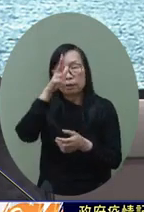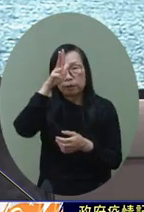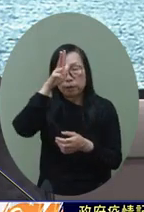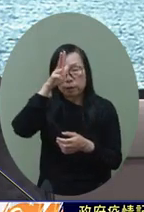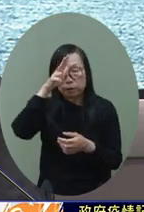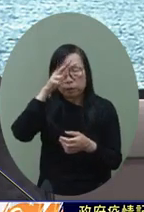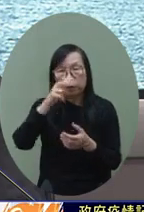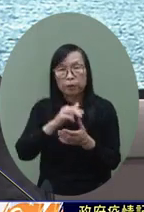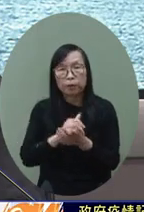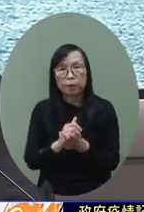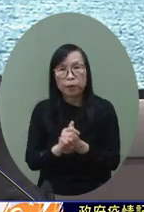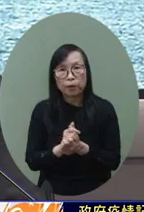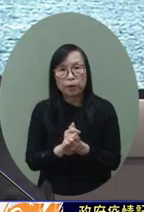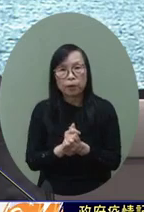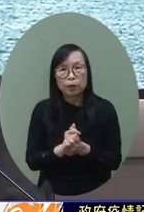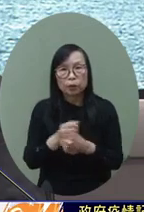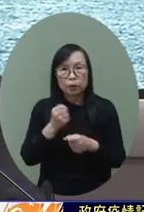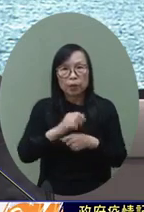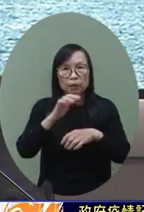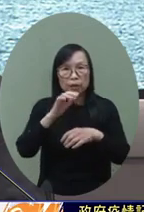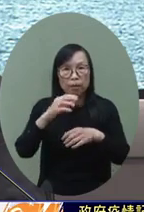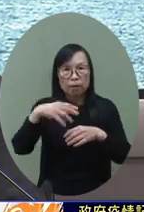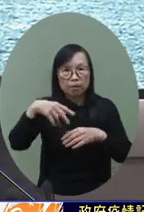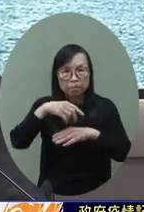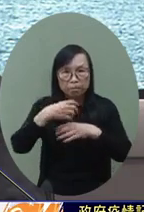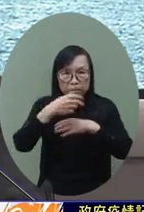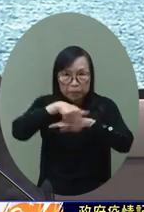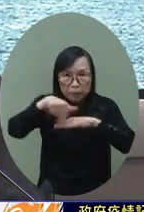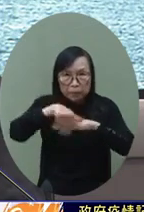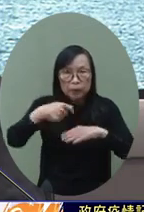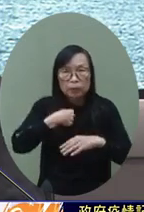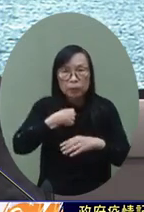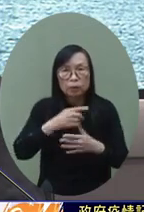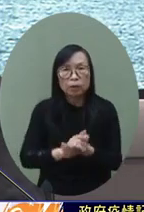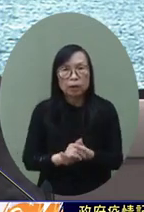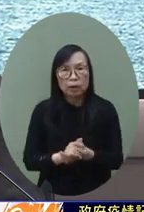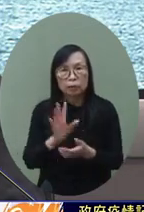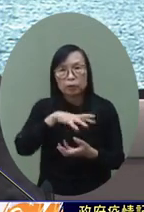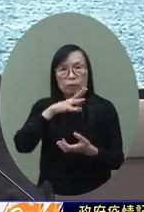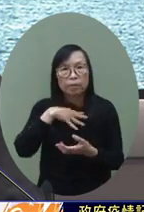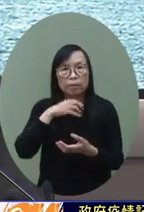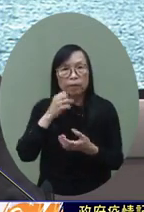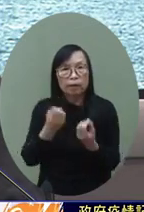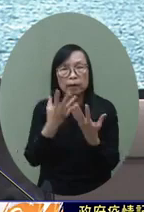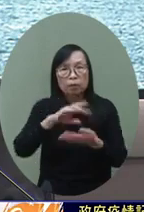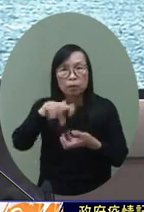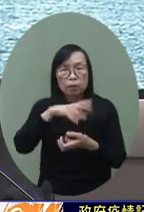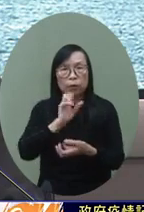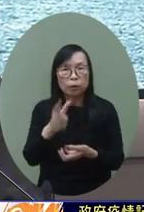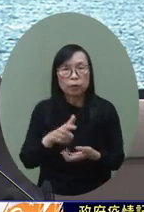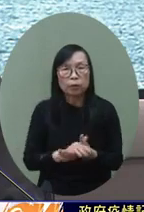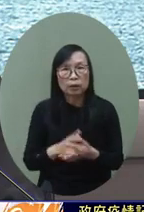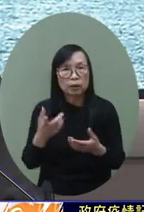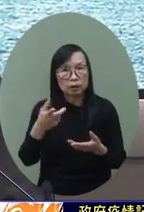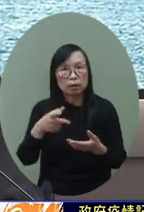去做一個很緊密的統籌，咁先至咧唔會出亂子嘅。咁所以咧個中心個需要性喺